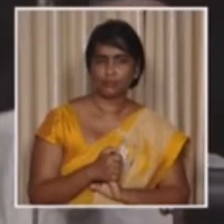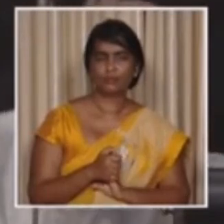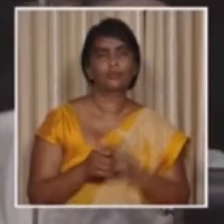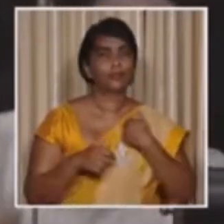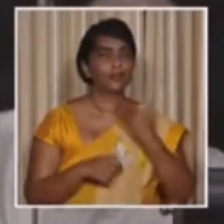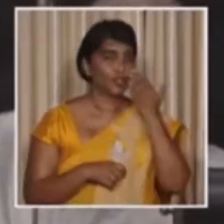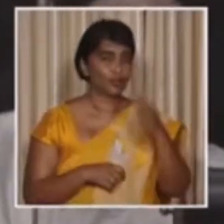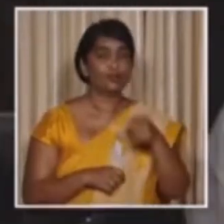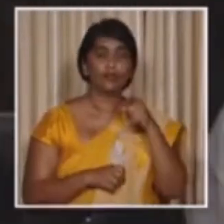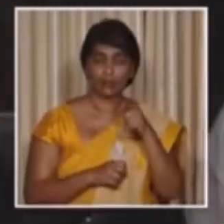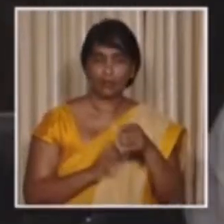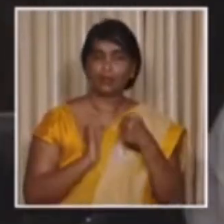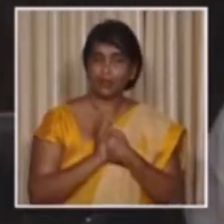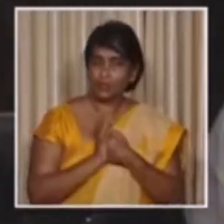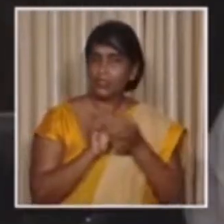මට පේන්නේ ඔබතුමා